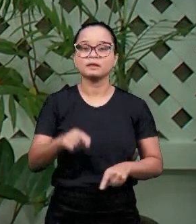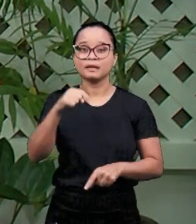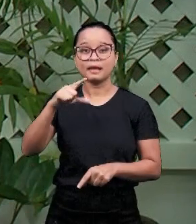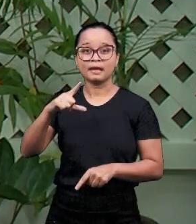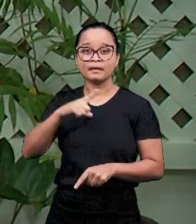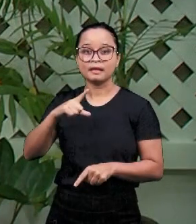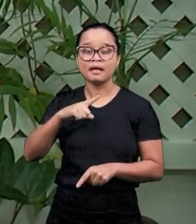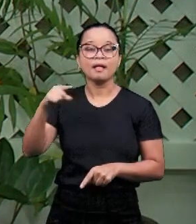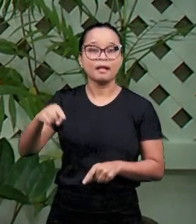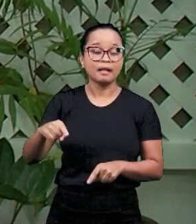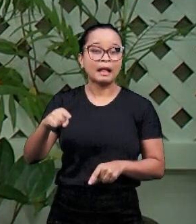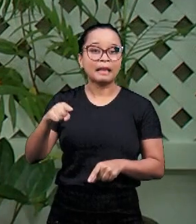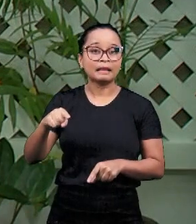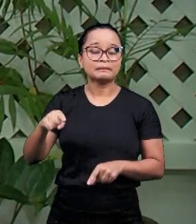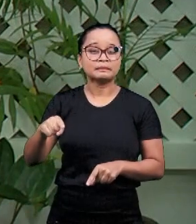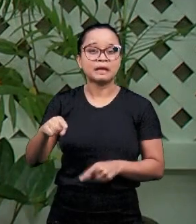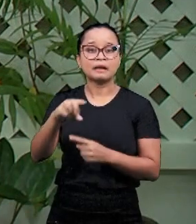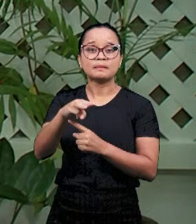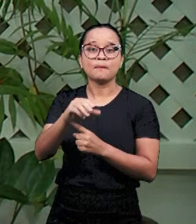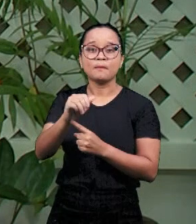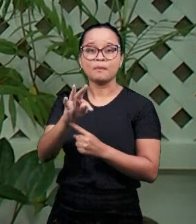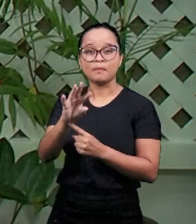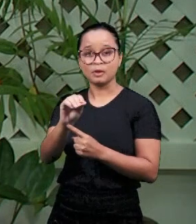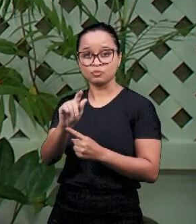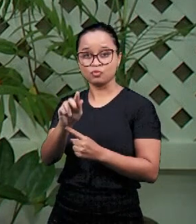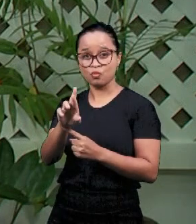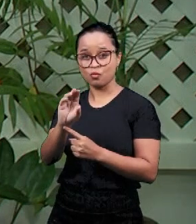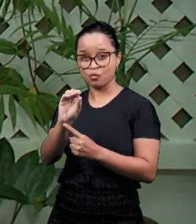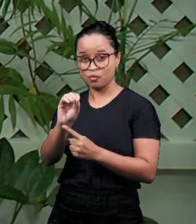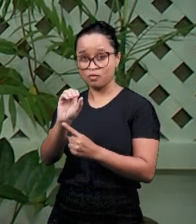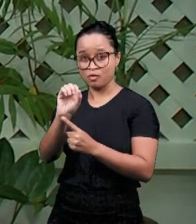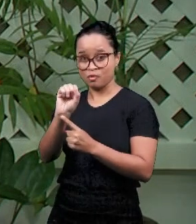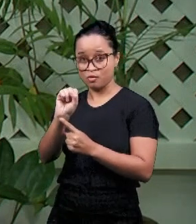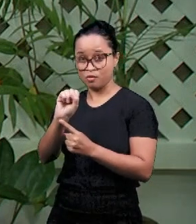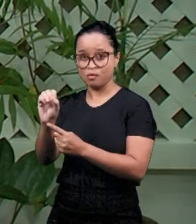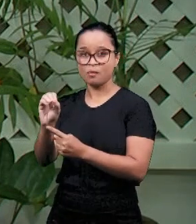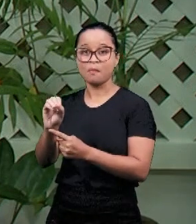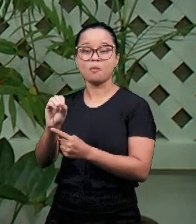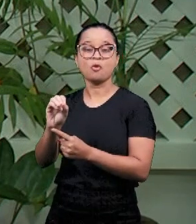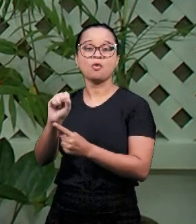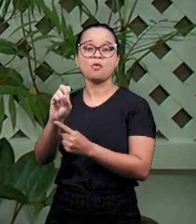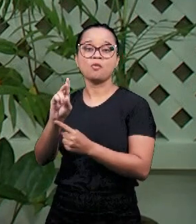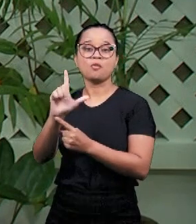Grosso do Sul, pasteur Marlon, notre sœur Ryan,